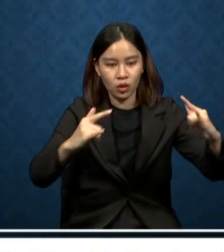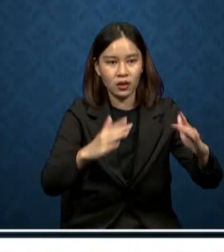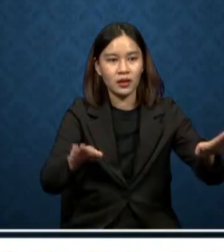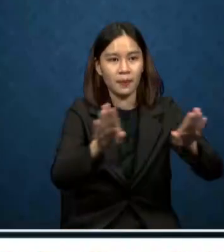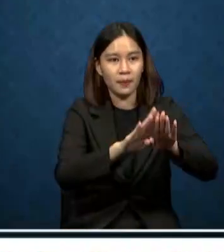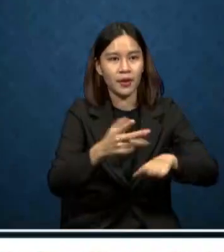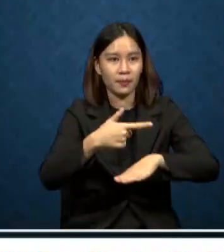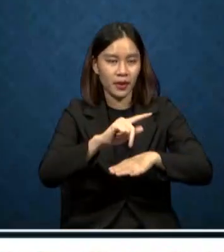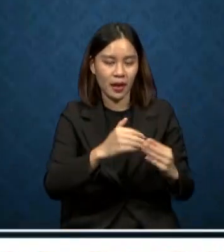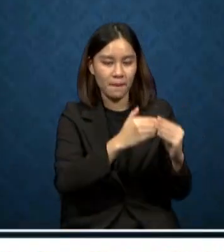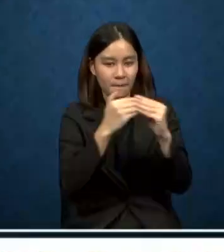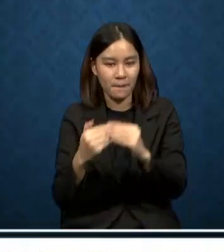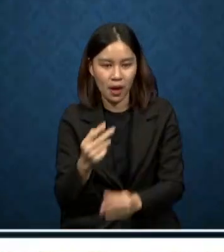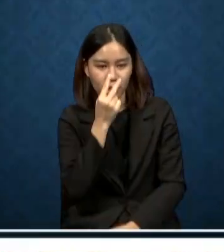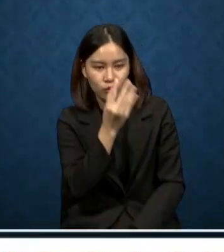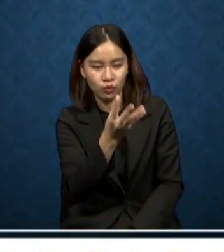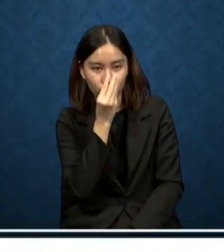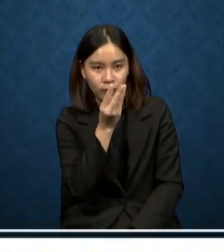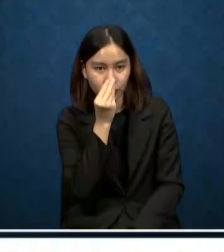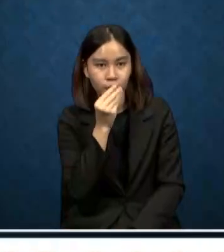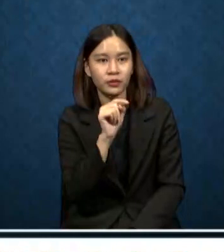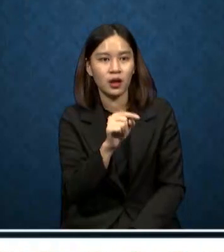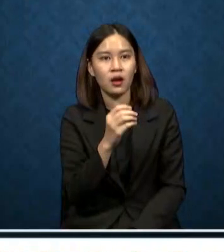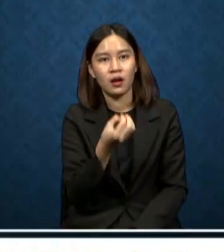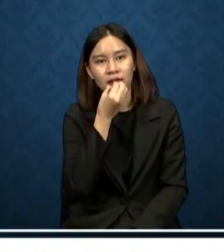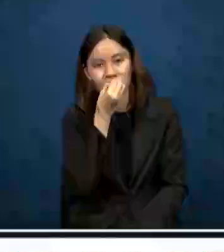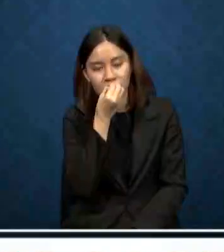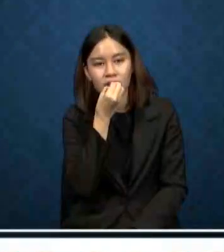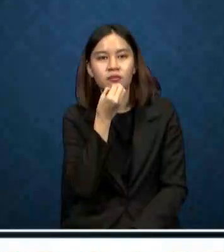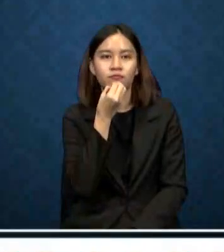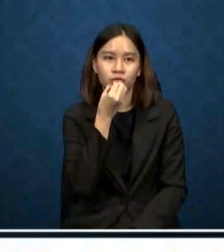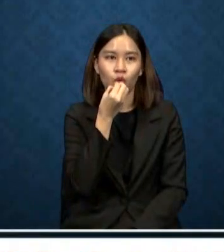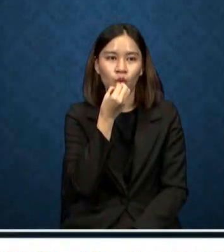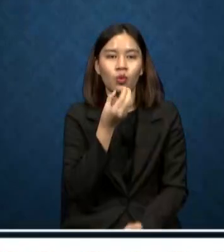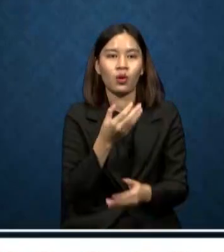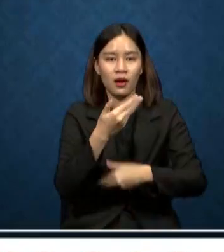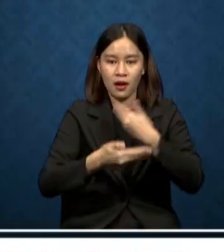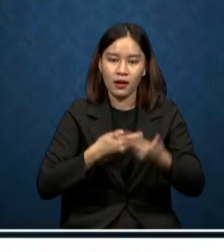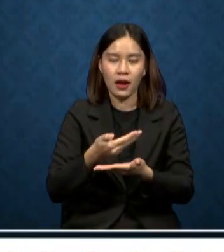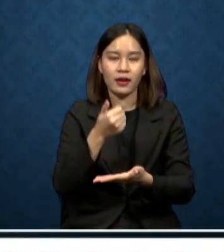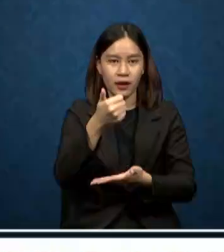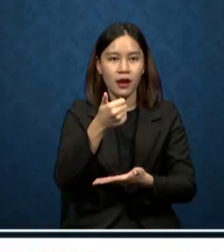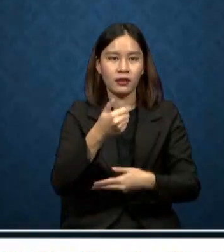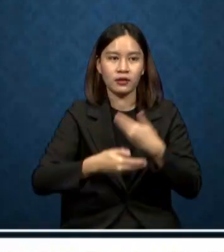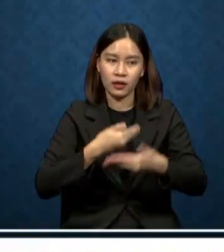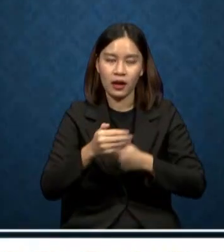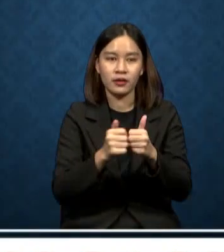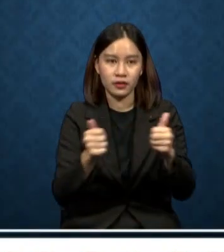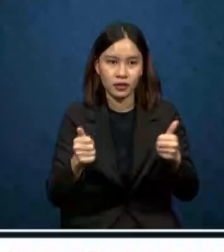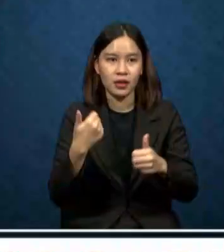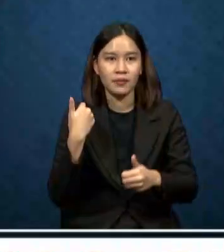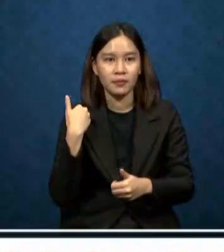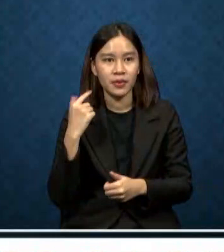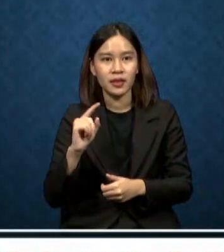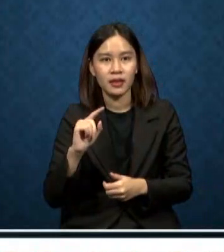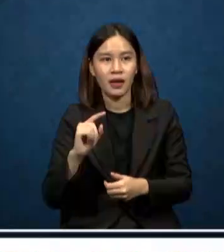มท้ประท hours พ่าง พวกเรากไปลองชิมดู ก็มูลค่าสูงคขานดราค่าดีไปดูมีมะเก